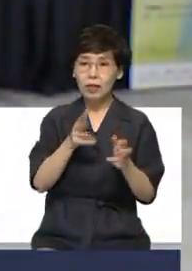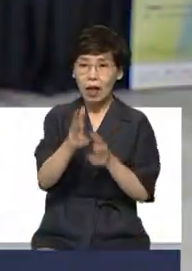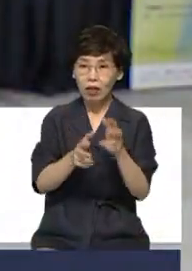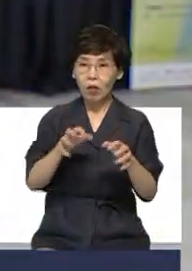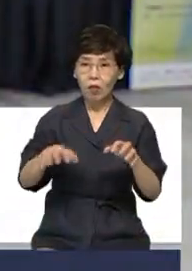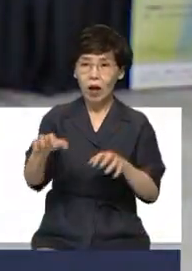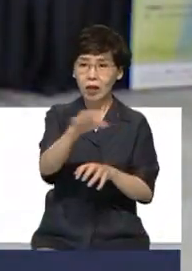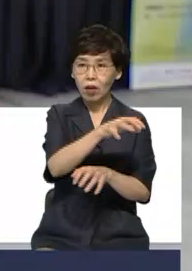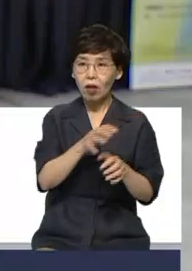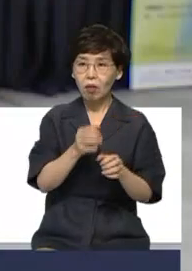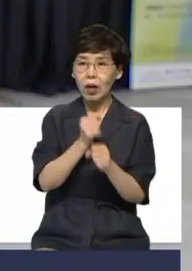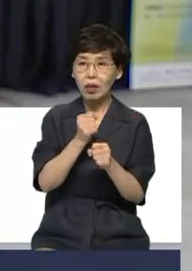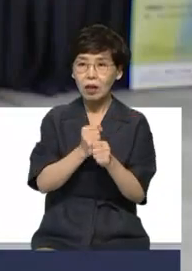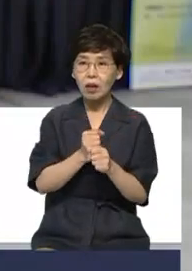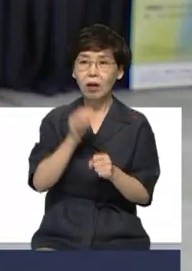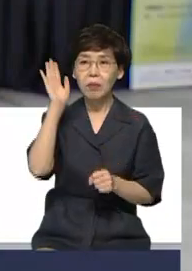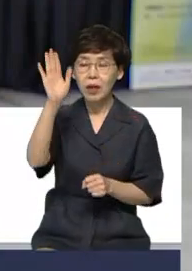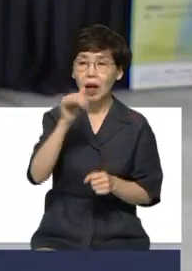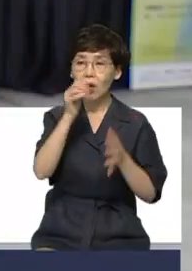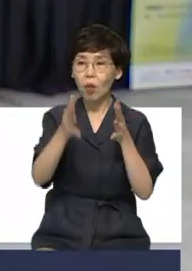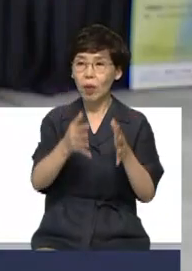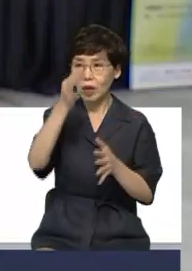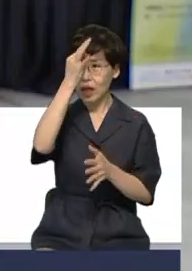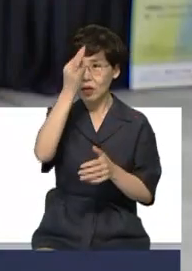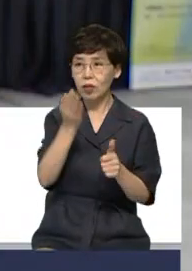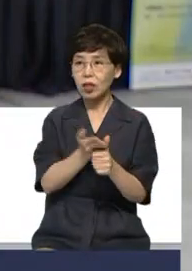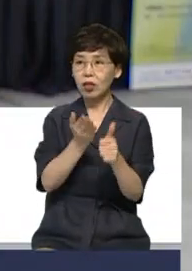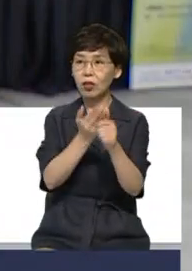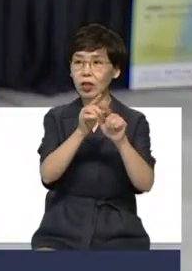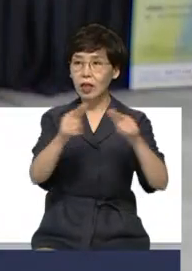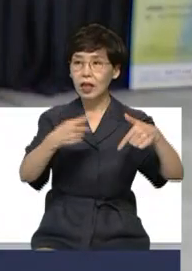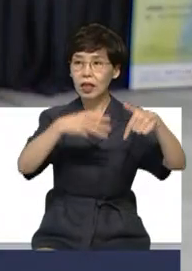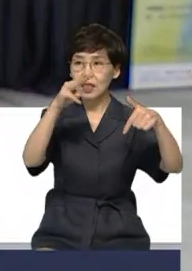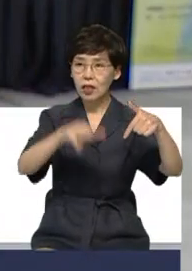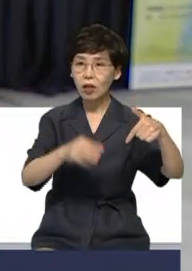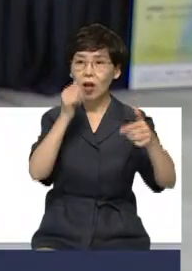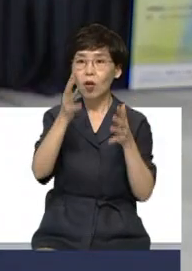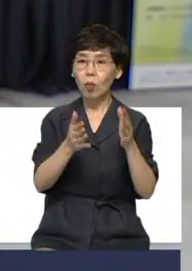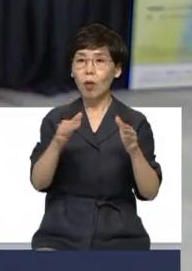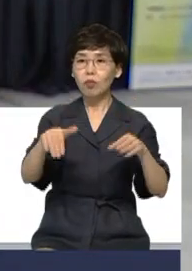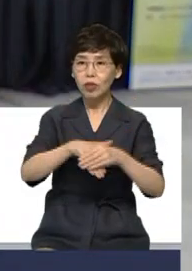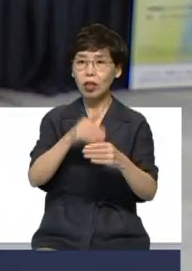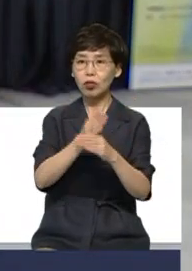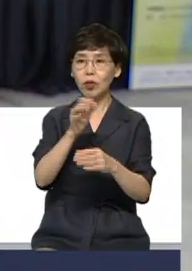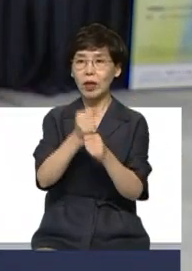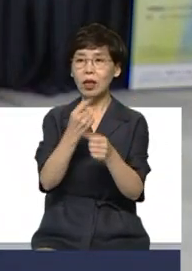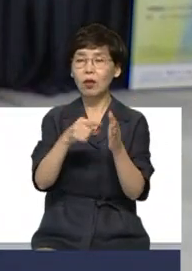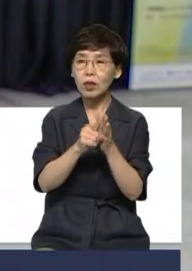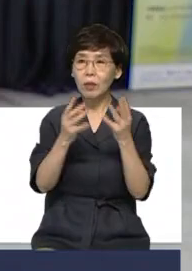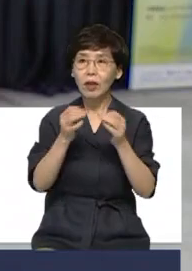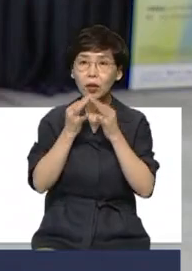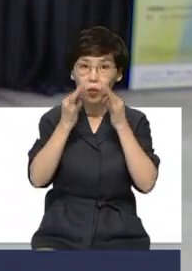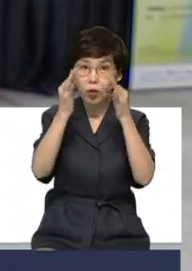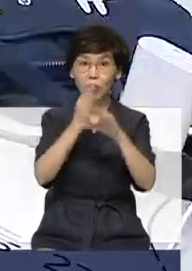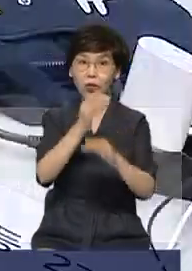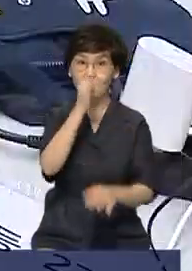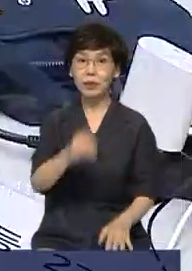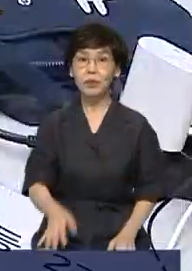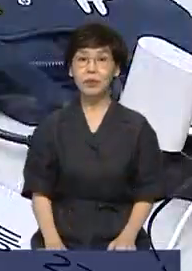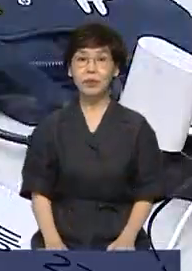기술 인재 육성 등 인천을 첨단 로봇 문화의 중심지로 만들어 나가기 위해 많은 노력을 기울이고